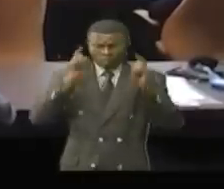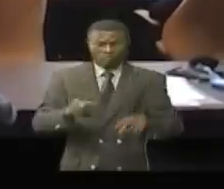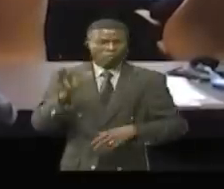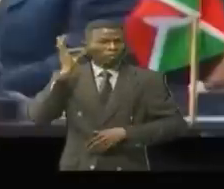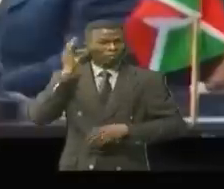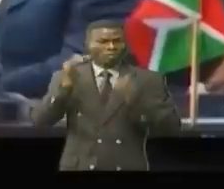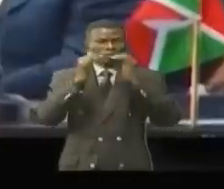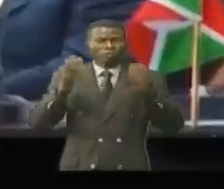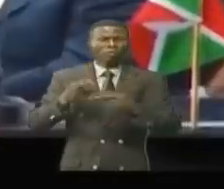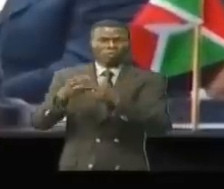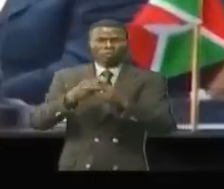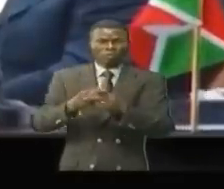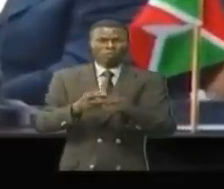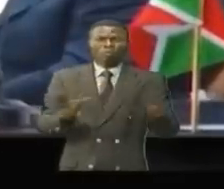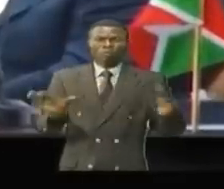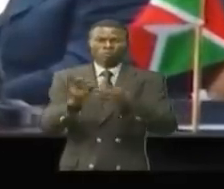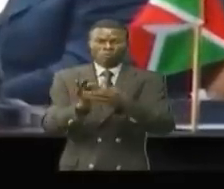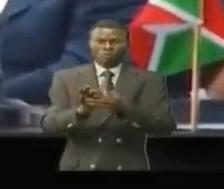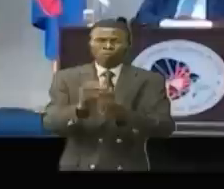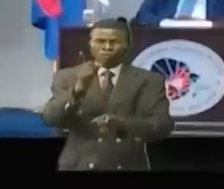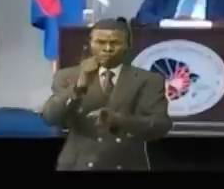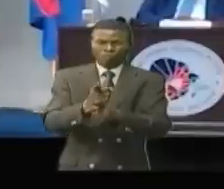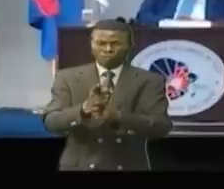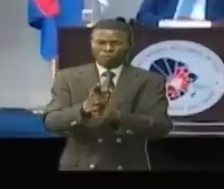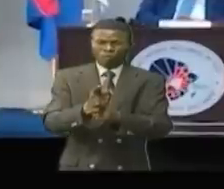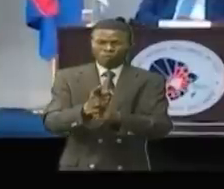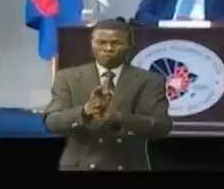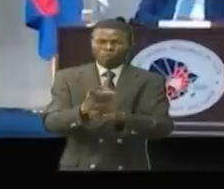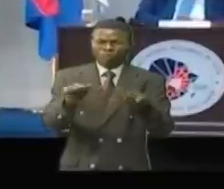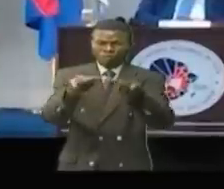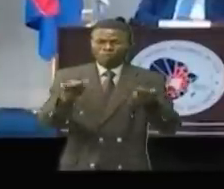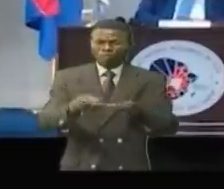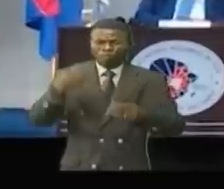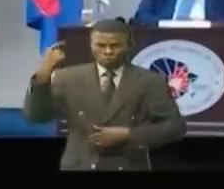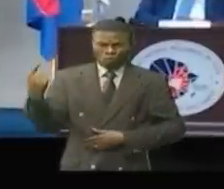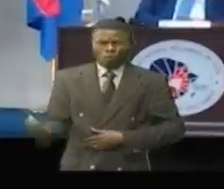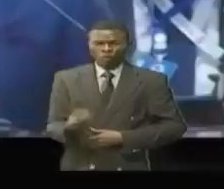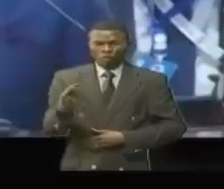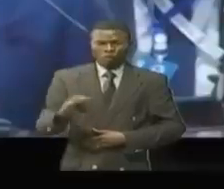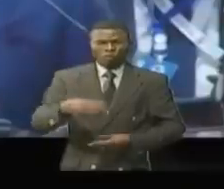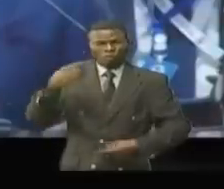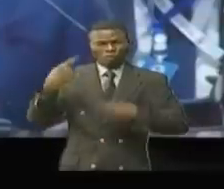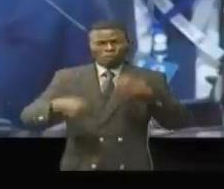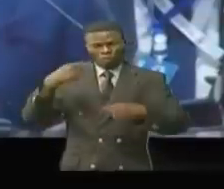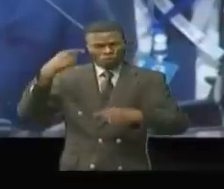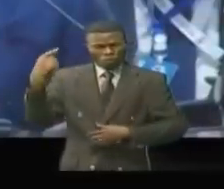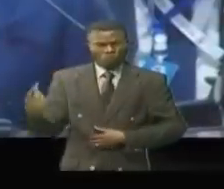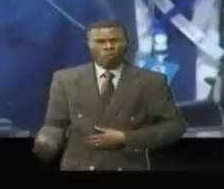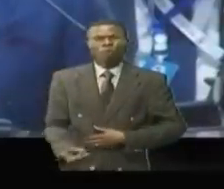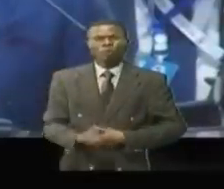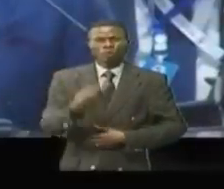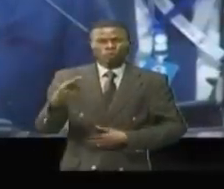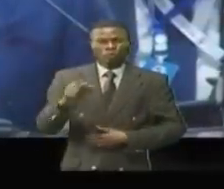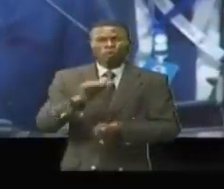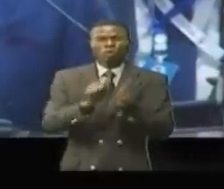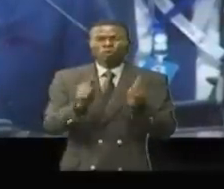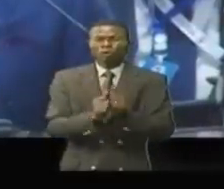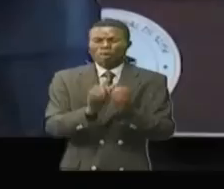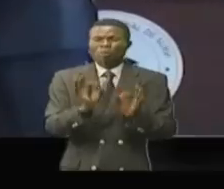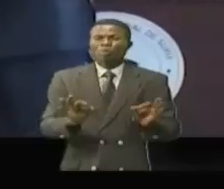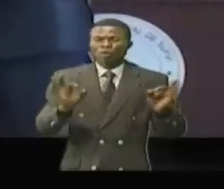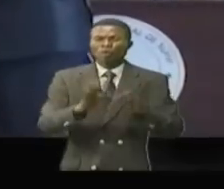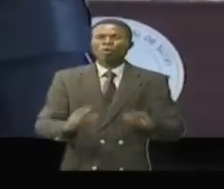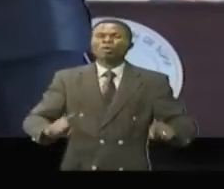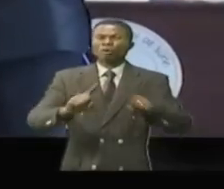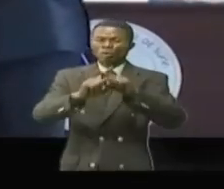la sécurité et la coopération reste et restera un cadre permanent où peuvent être discutées de manière consensuelle les causes profondes des conflits